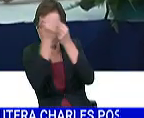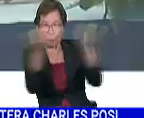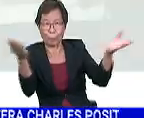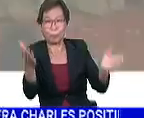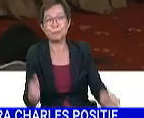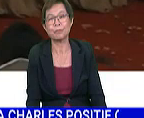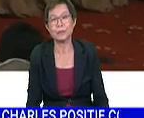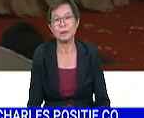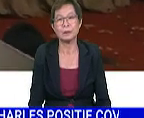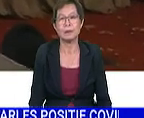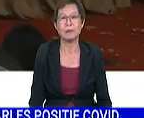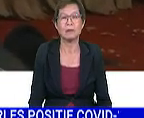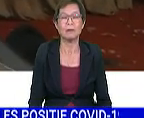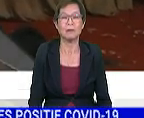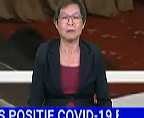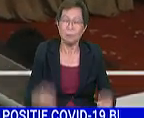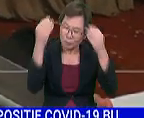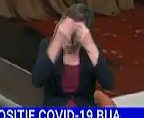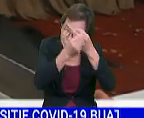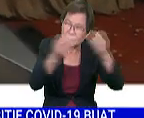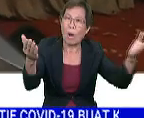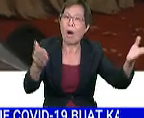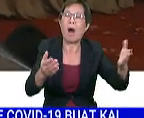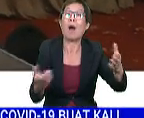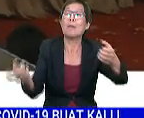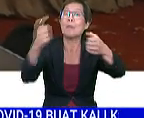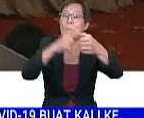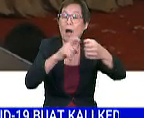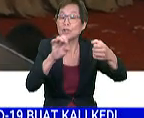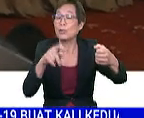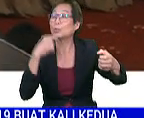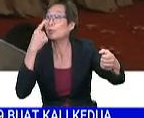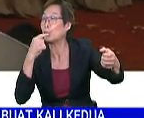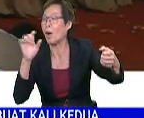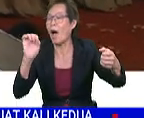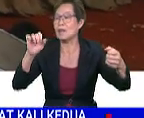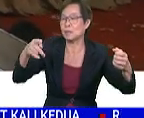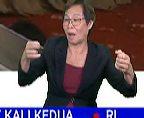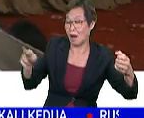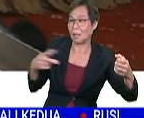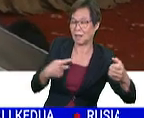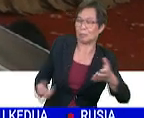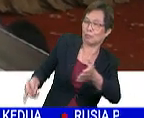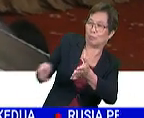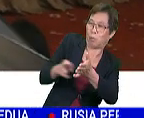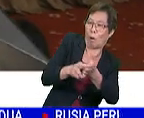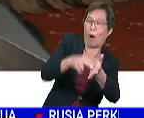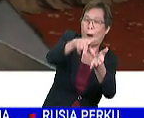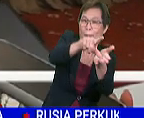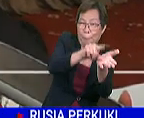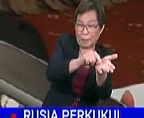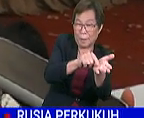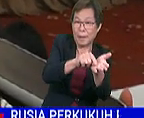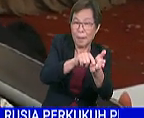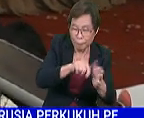calon yang akan keluarkan yang akan mengumumkan pasal sop itah piak SPR lah kita akan umumkan melalu kenyataan media akan dikeluarkan